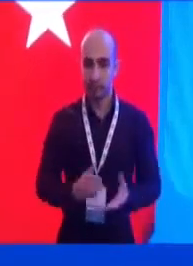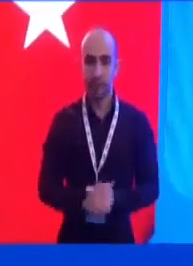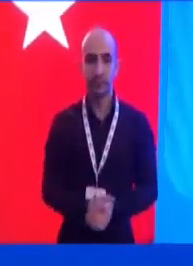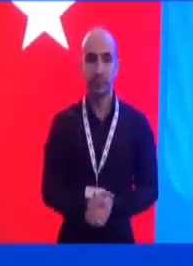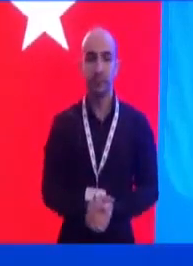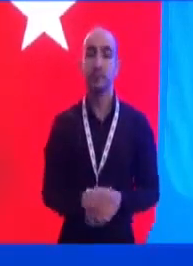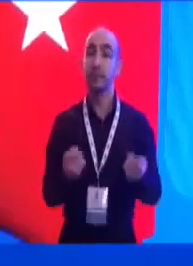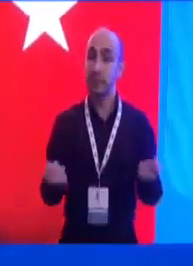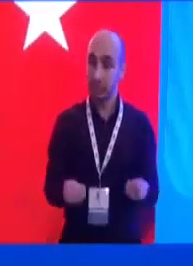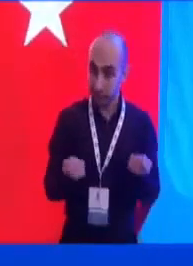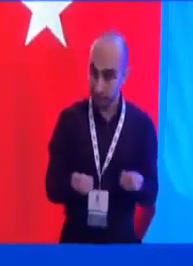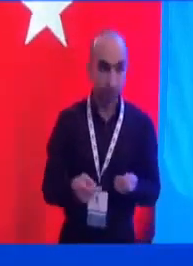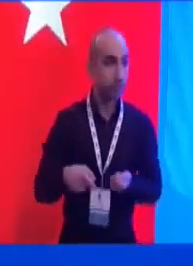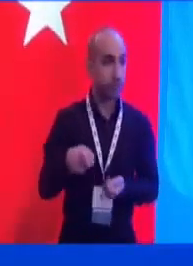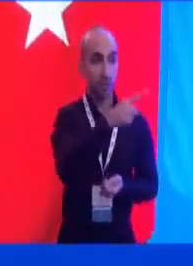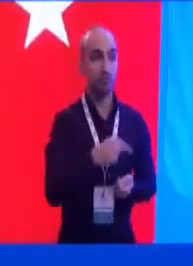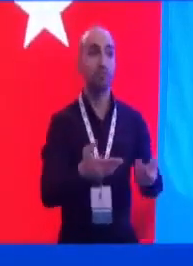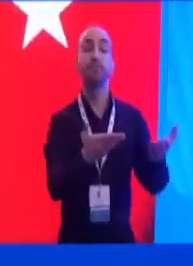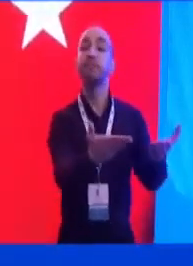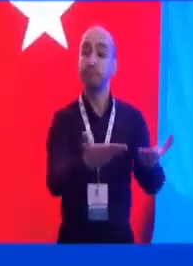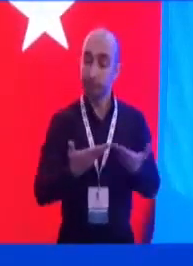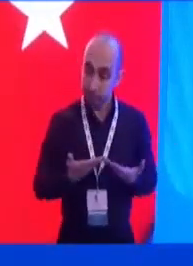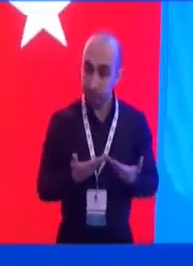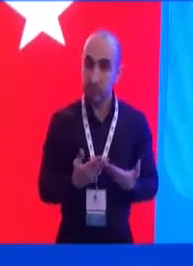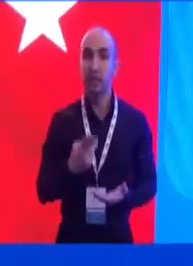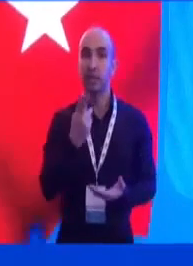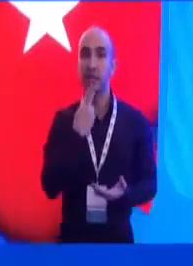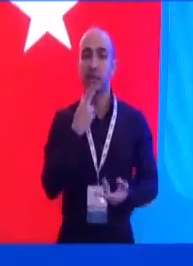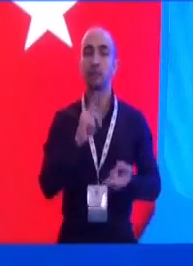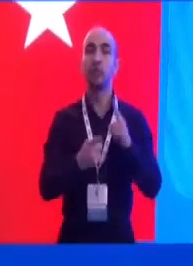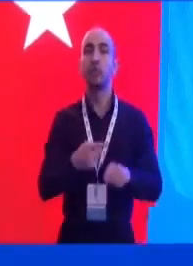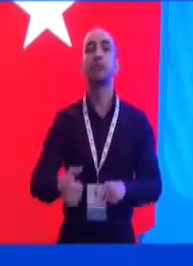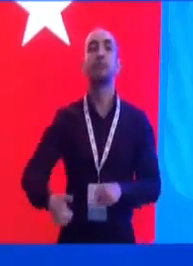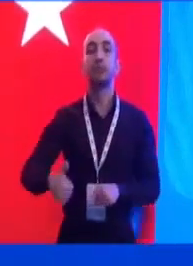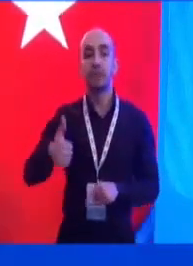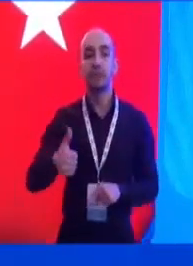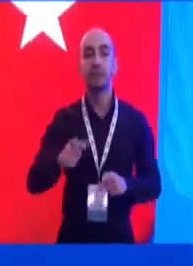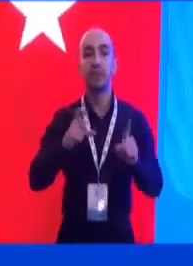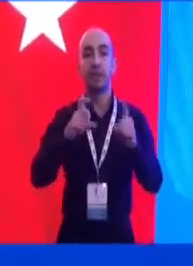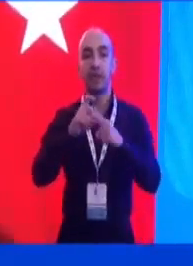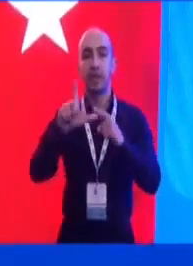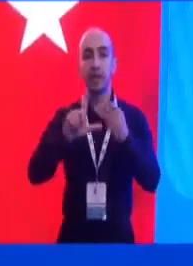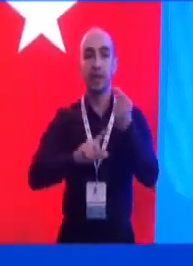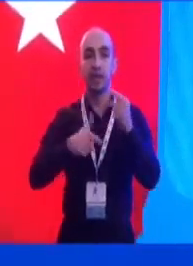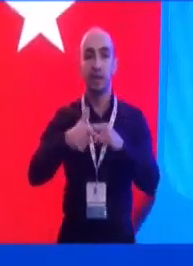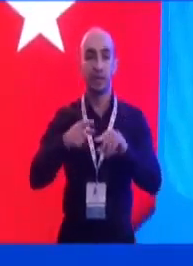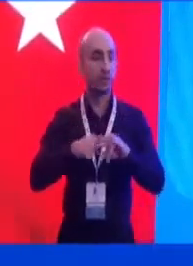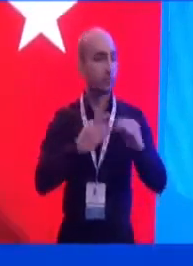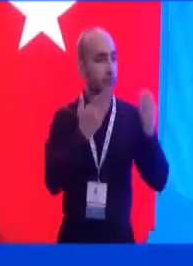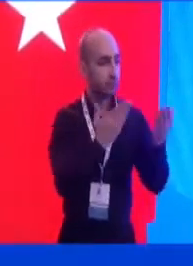çalışan, hepimizi davet eden Kadın Politikaları Başkanımız Sayın Elif Esen'e teşekkür